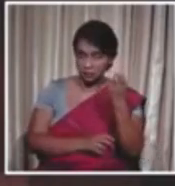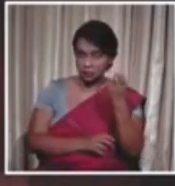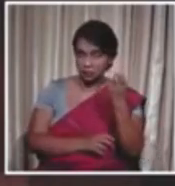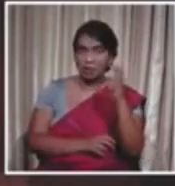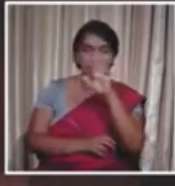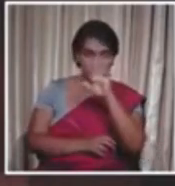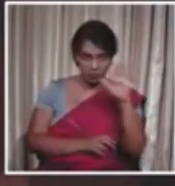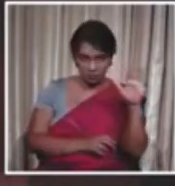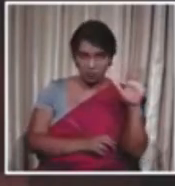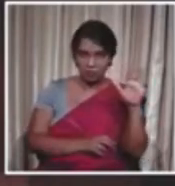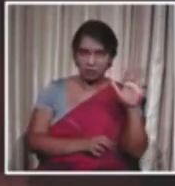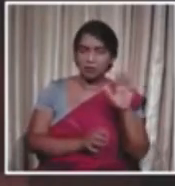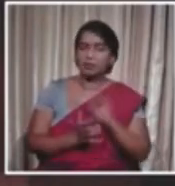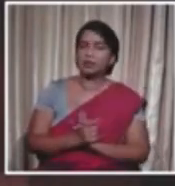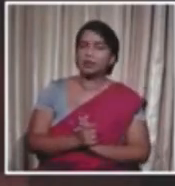2019